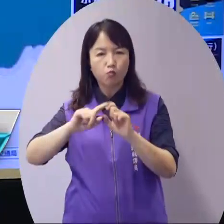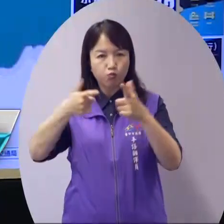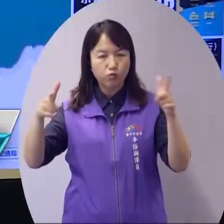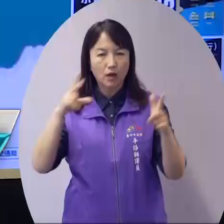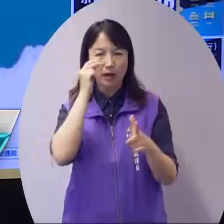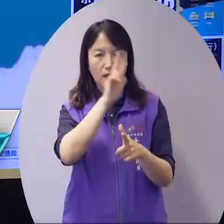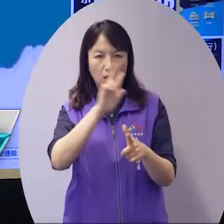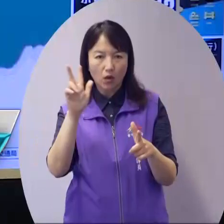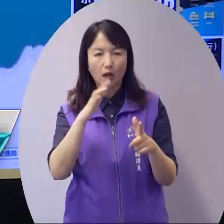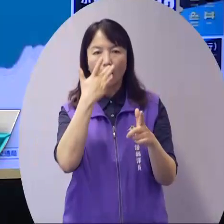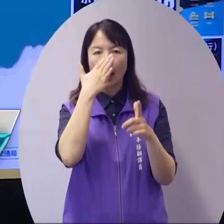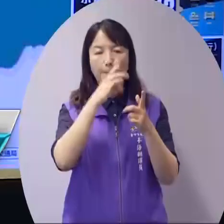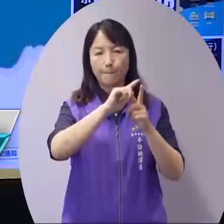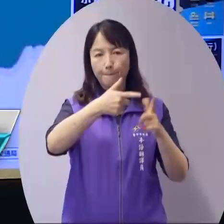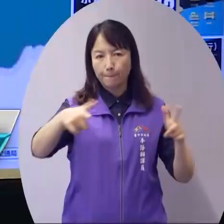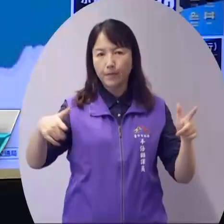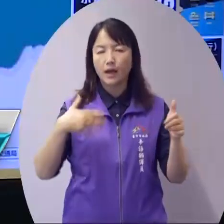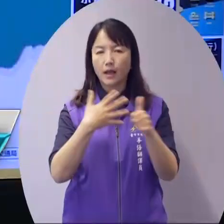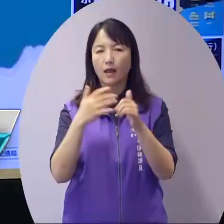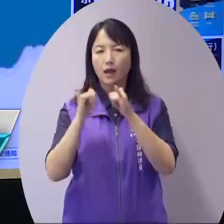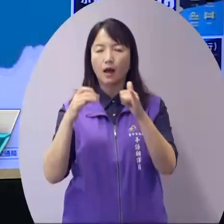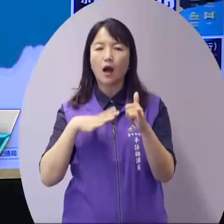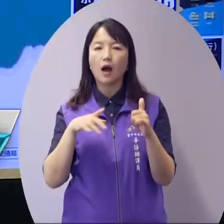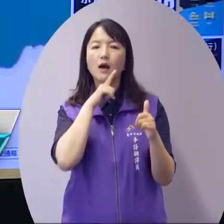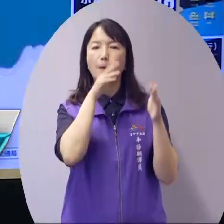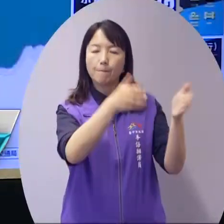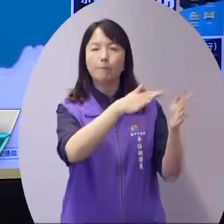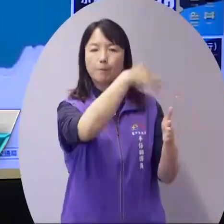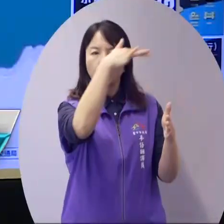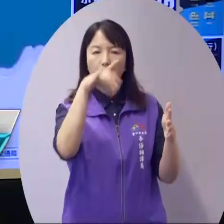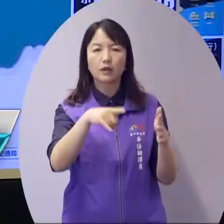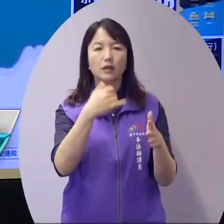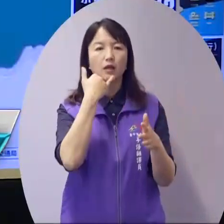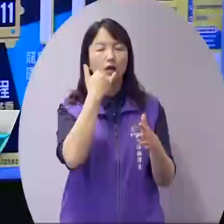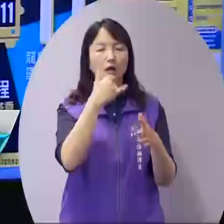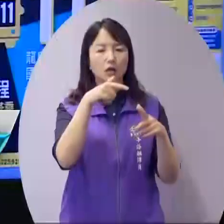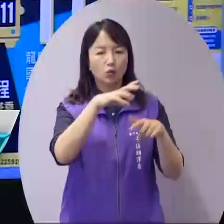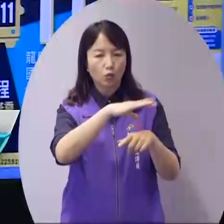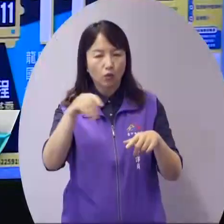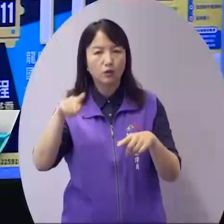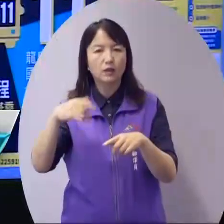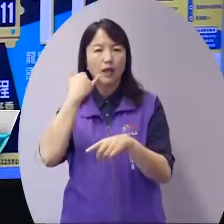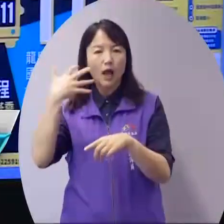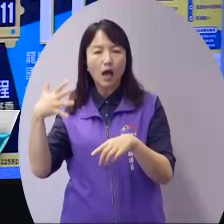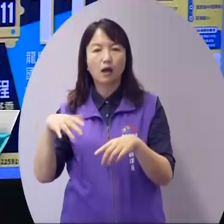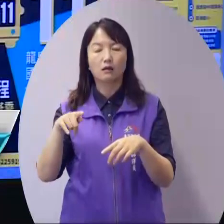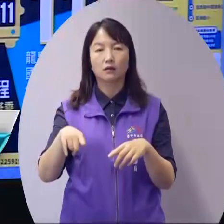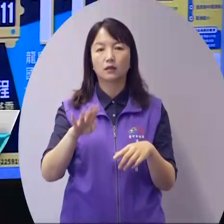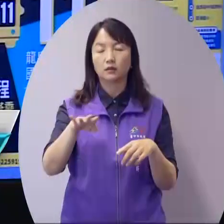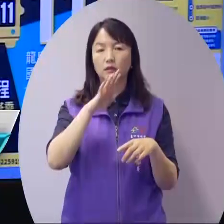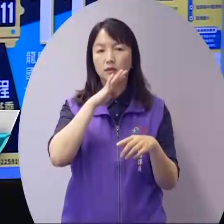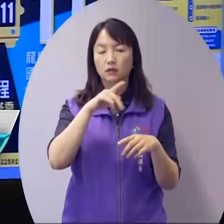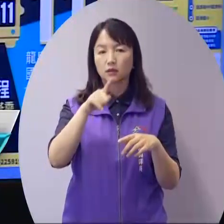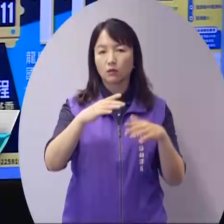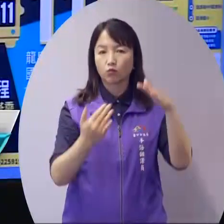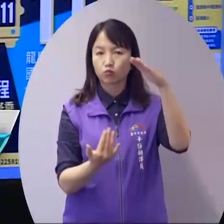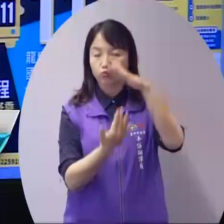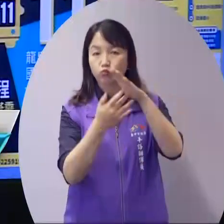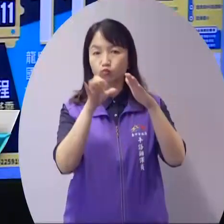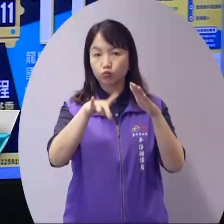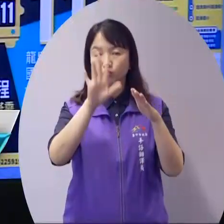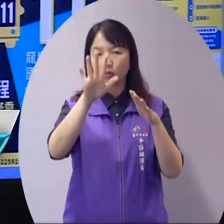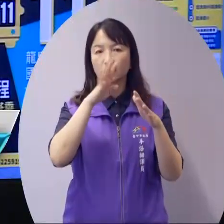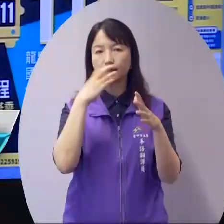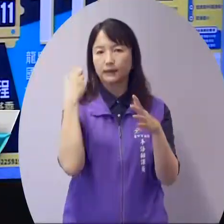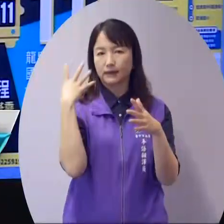性，给它颜色识别，让民众去好辨识也好搭乘。下一页。那针对小黄公车的上线，我们当然也会